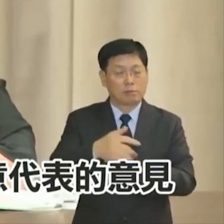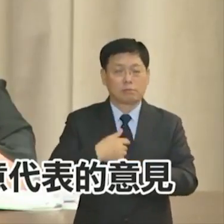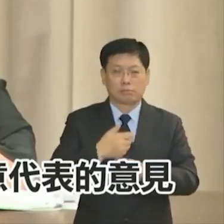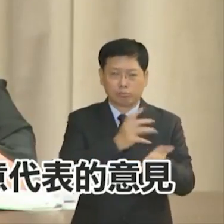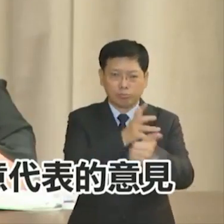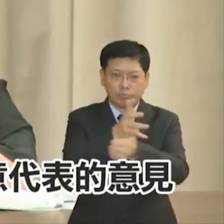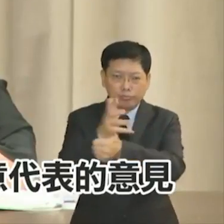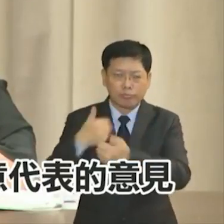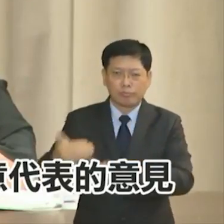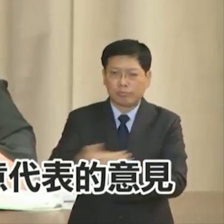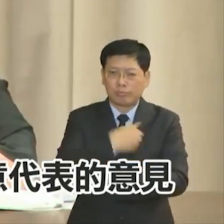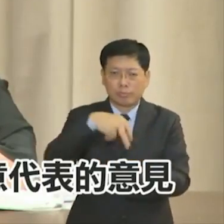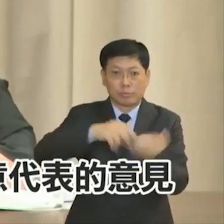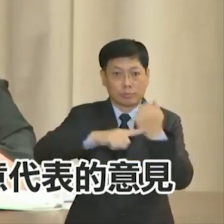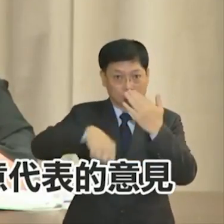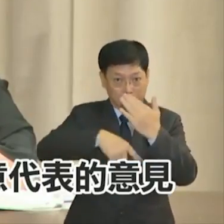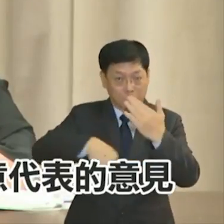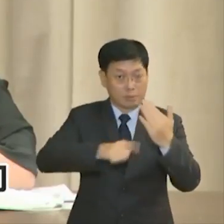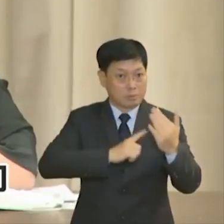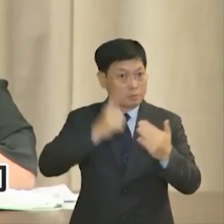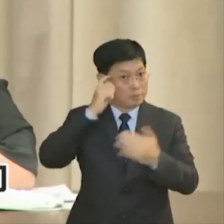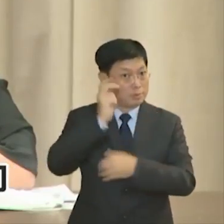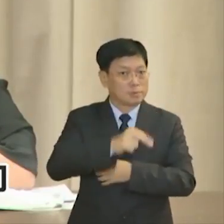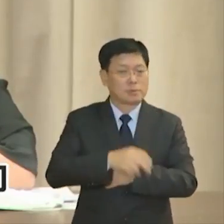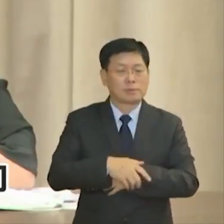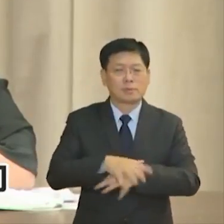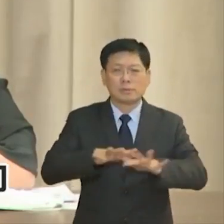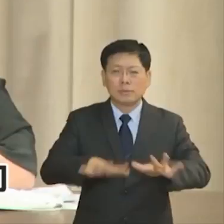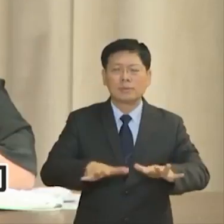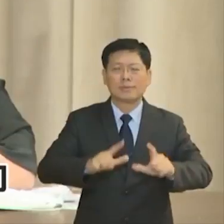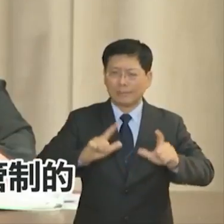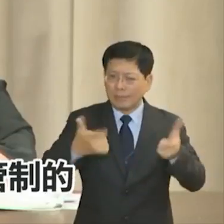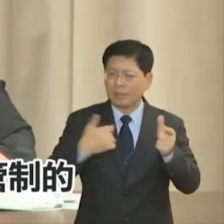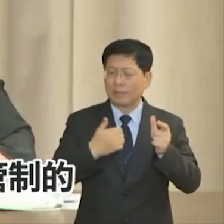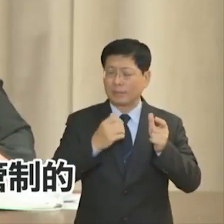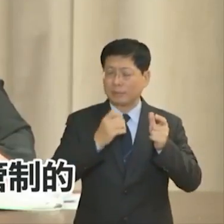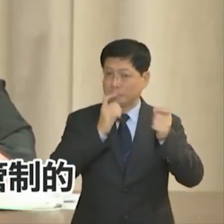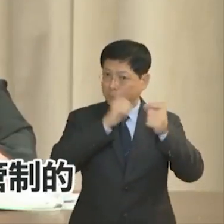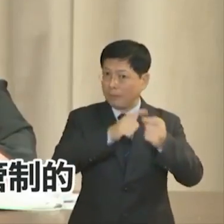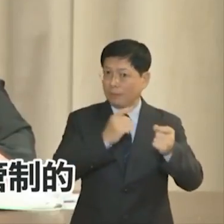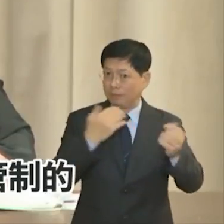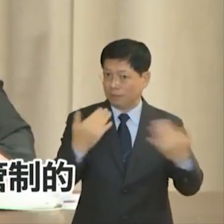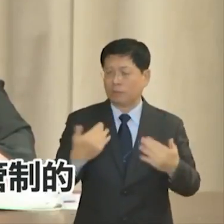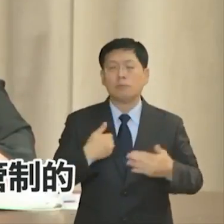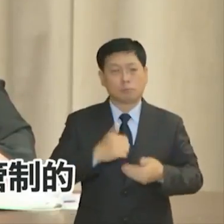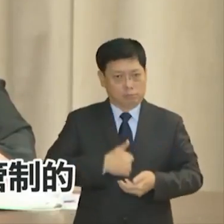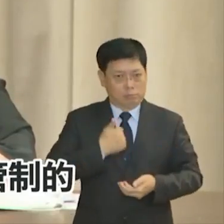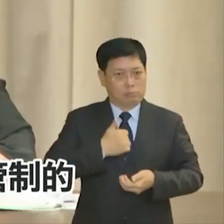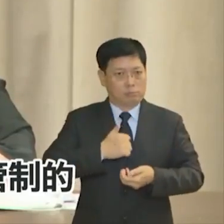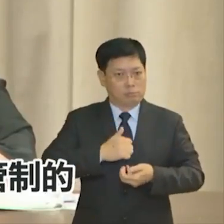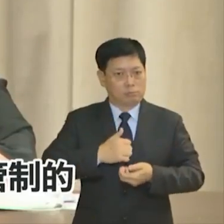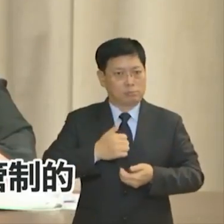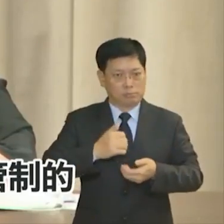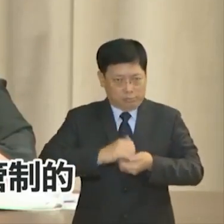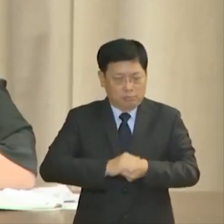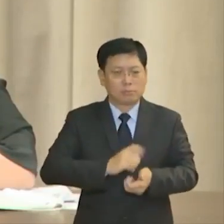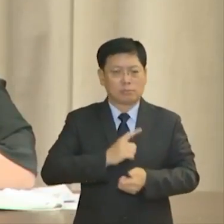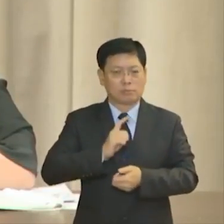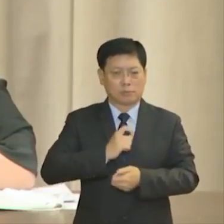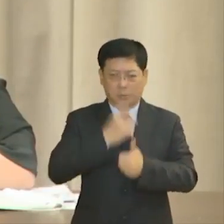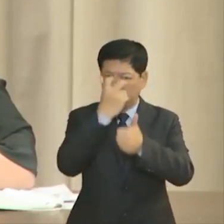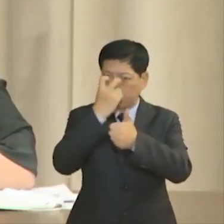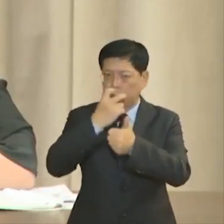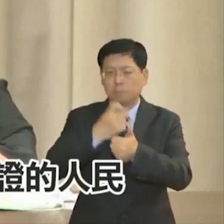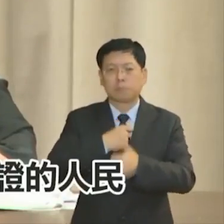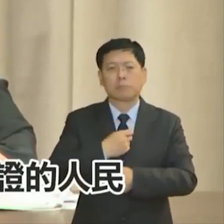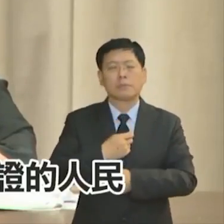续的收集立法院各民意代表的意见。不过基本上有一个方向，就是我们的确认为是需要管制的。所